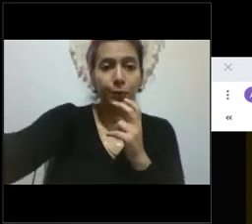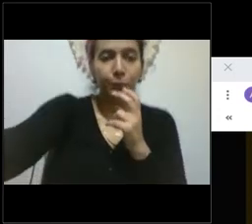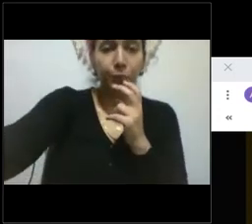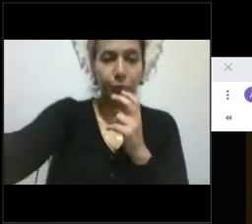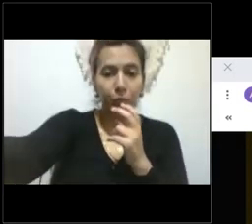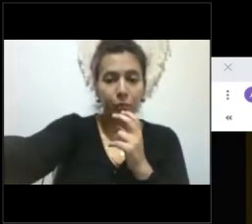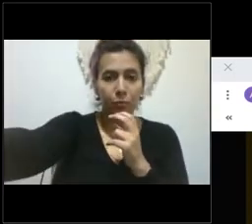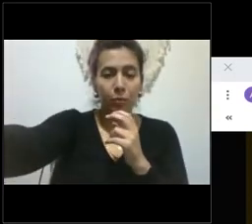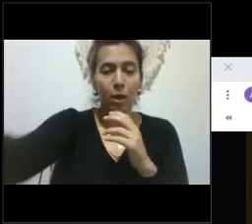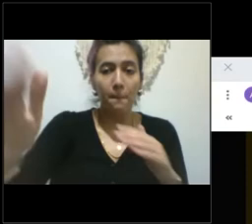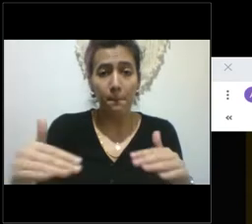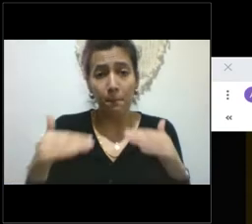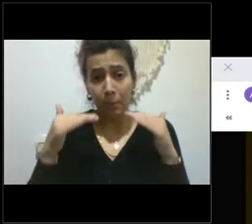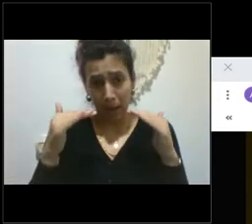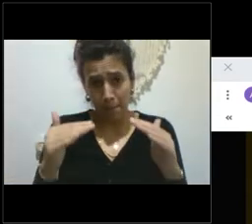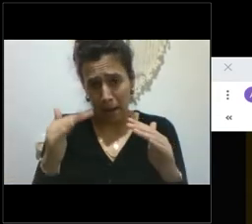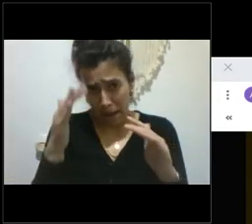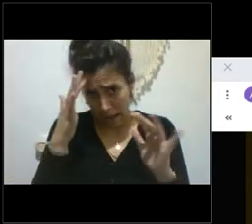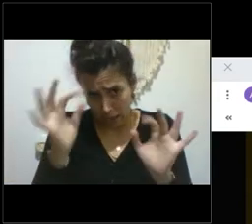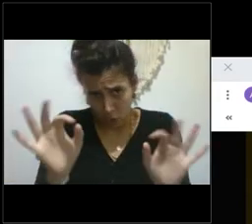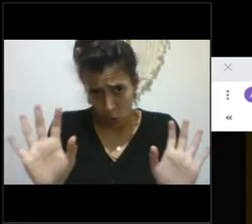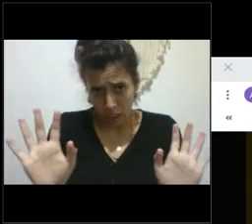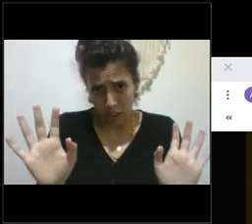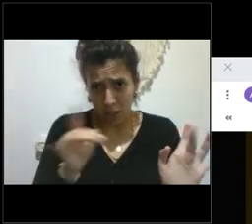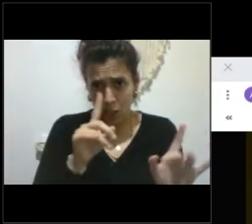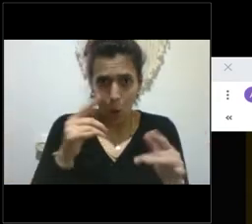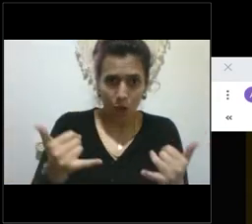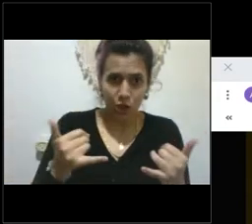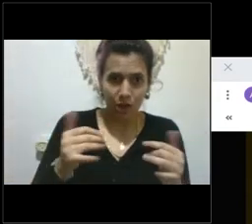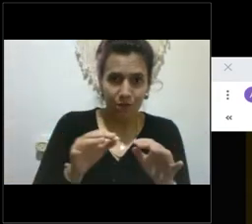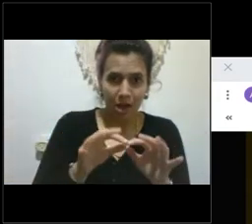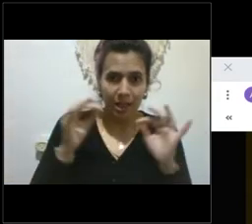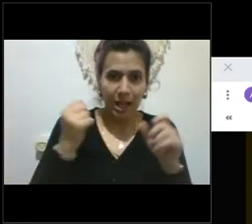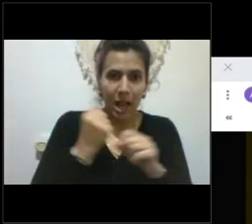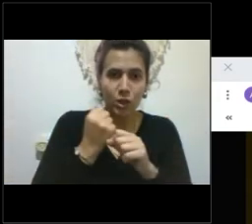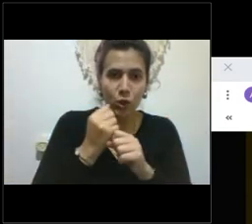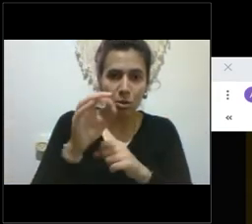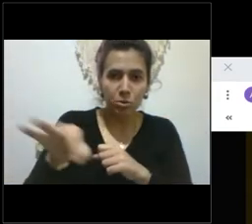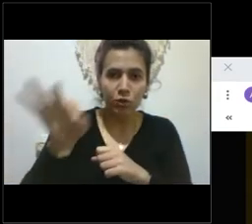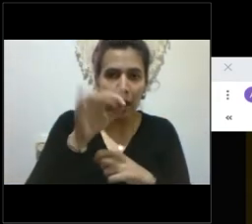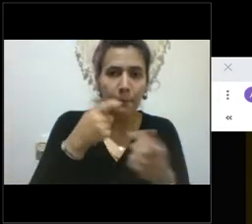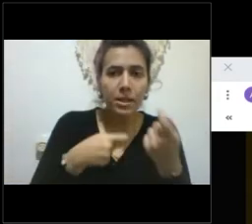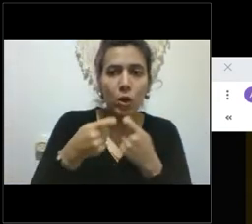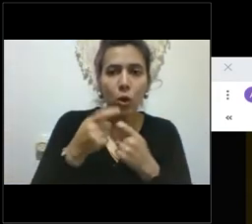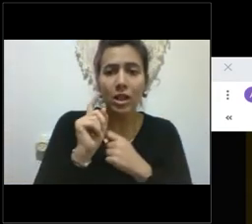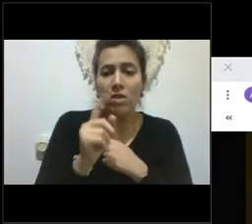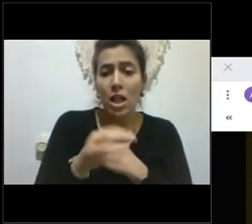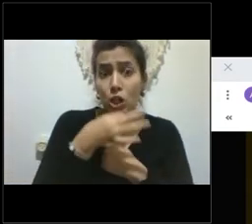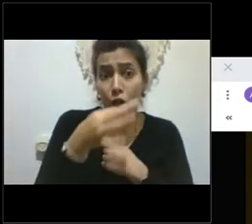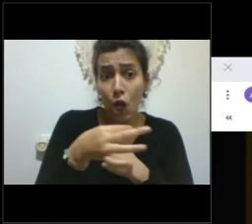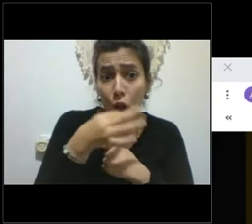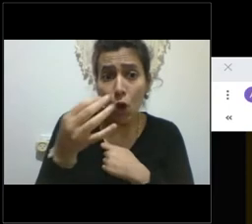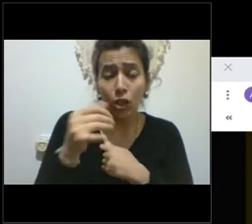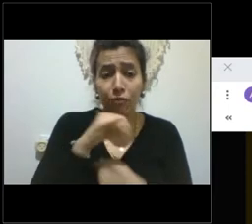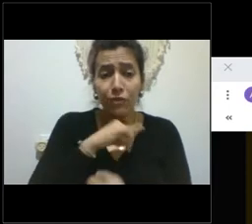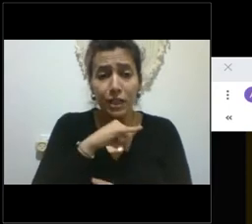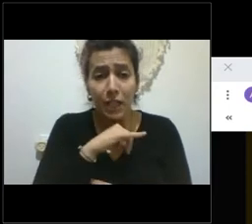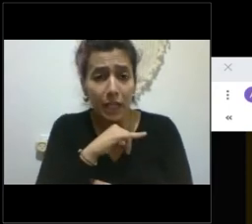ברמה סבירה, אני לא עכשיו יתחיל לעשות בשבילכם עסקאות, אבל שאלות, ועניינים ולנסות